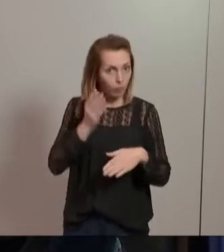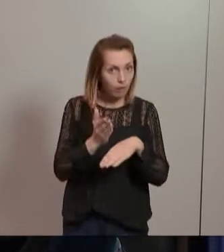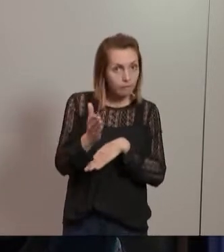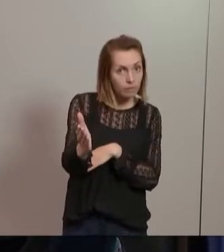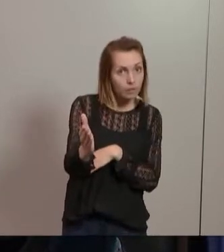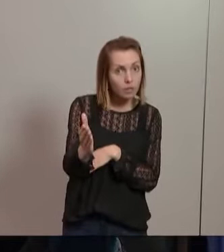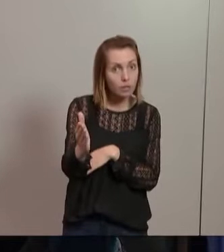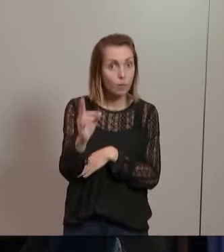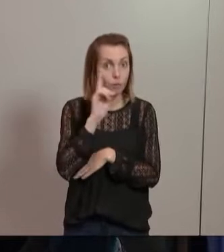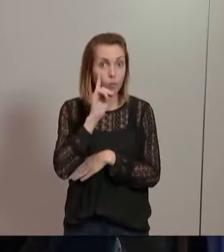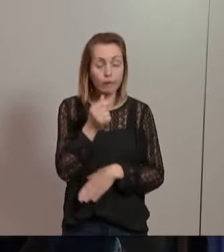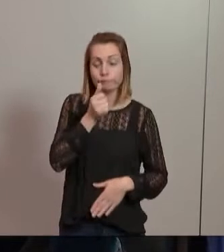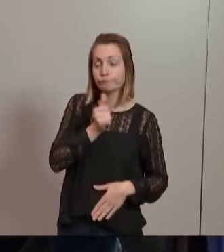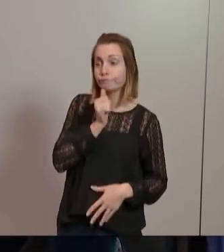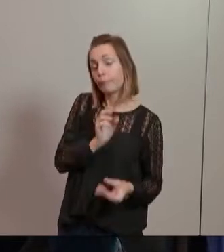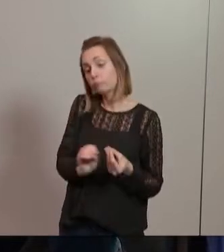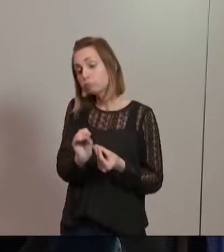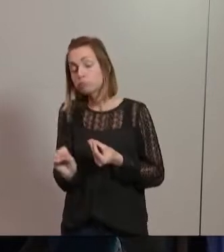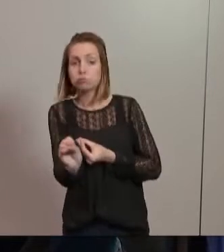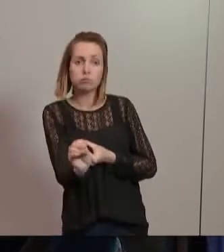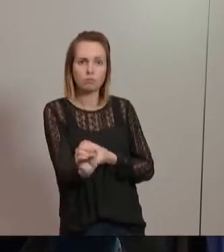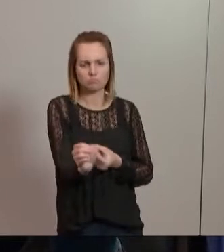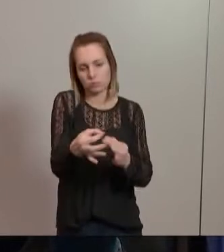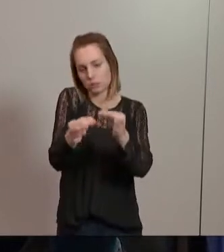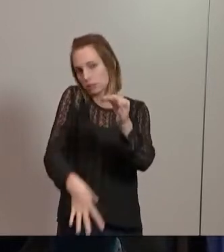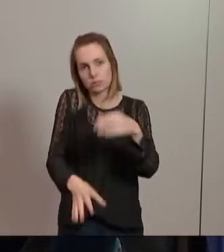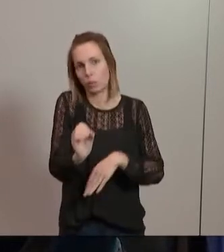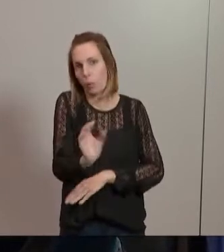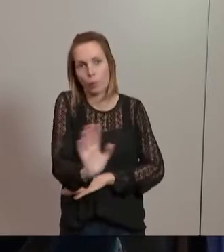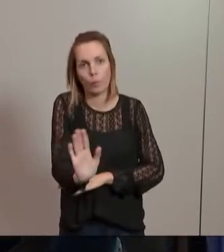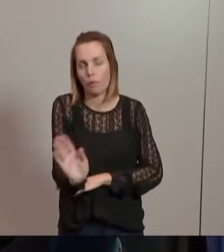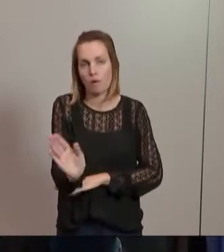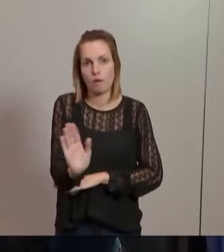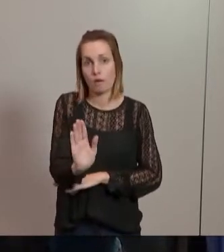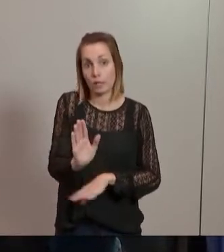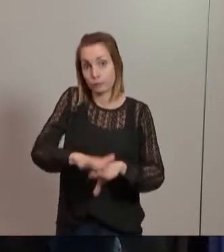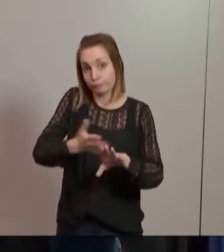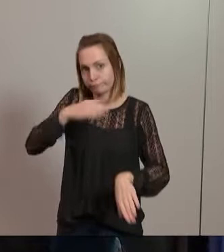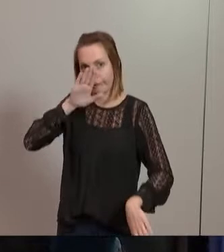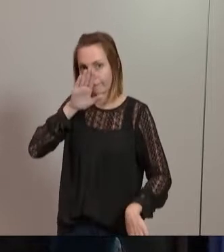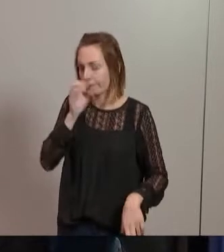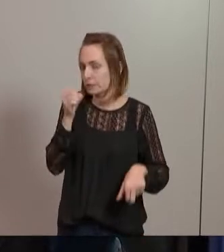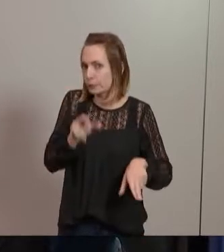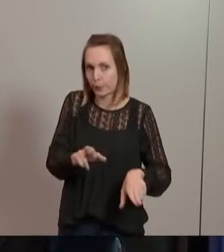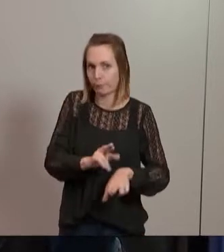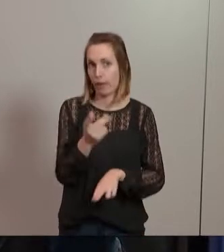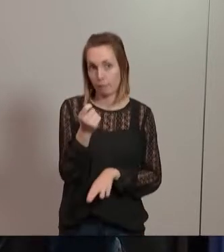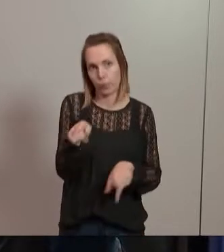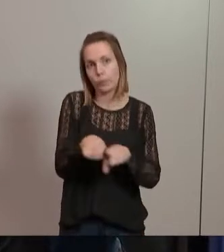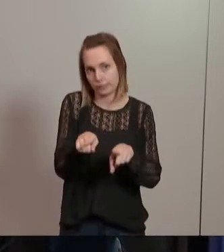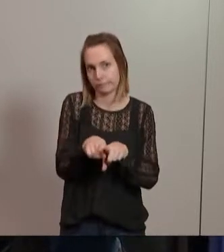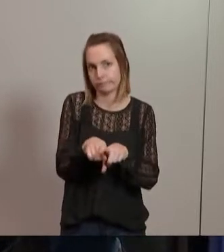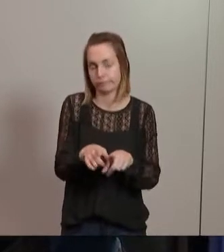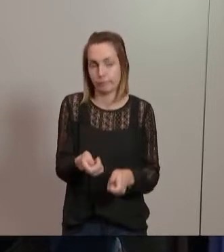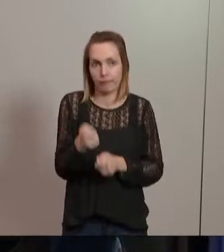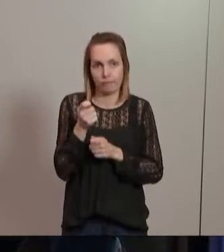que l'attentisme, le report, ne résolvent rien et à terme se payent dans tous les sens du terme,